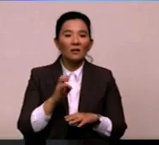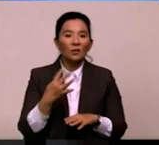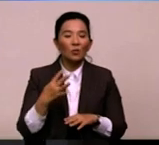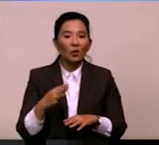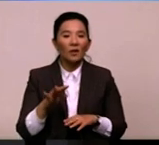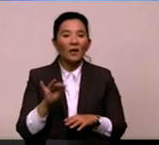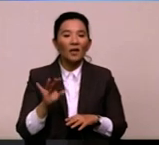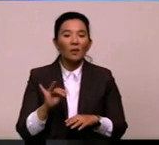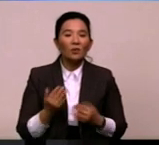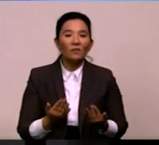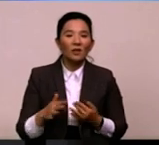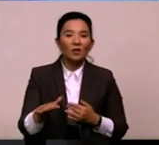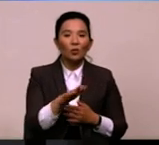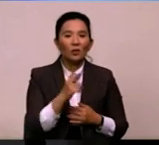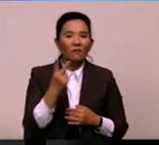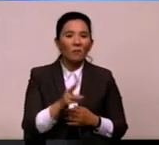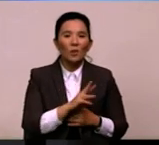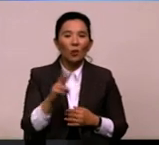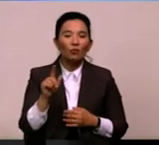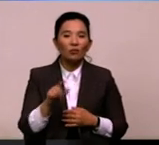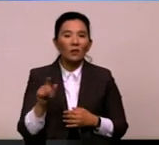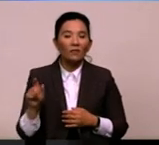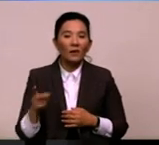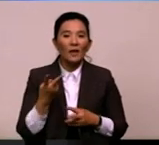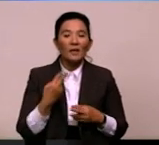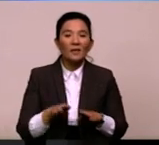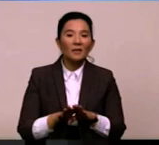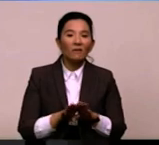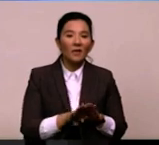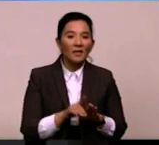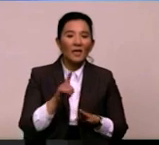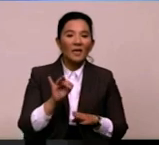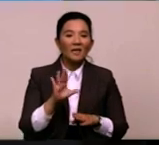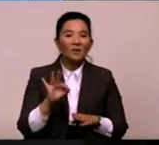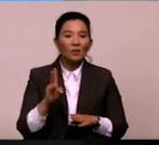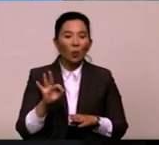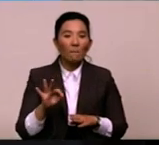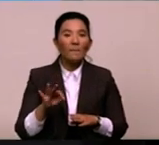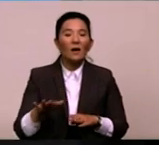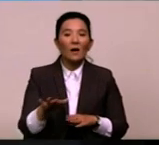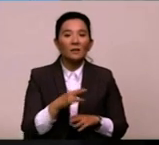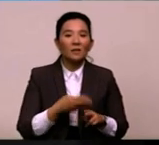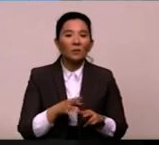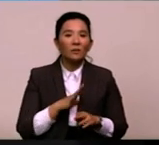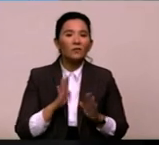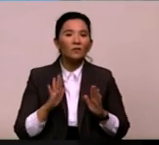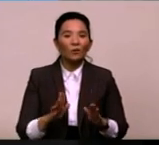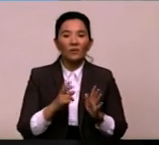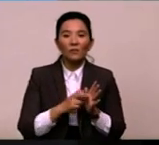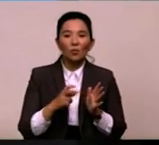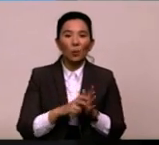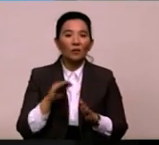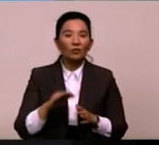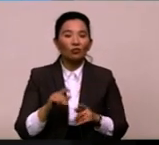и проживало на территории 2 миллиона человек. Для сравнения, в Хивинском ханстве это было всего лишь 800